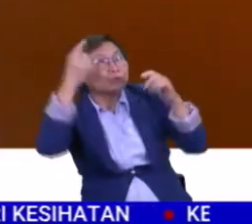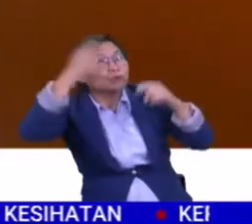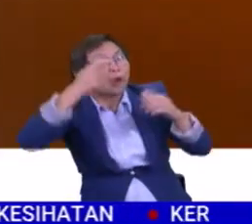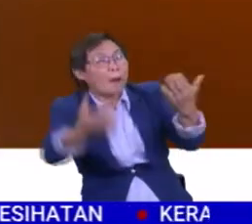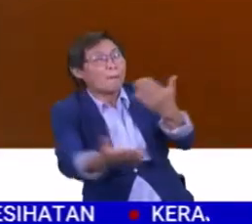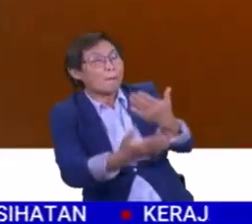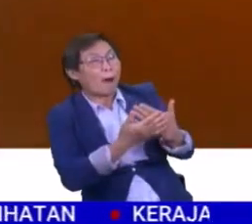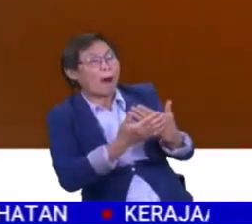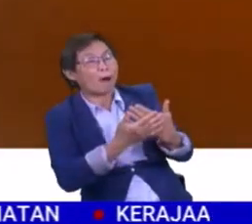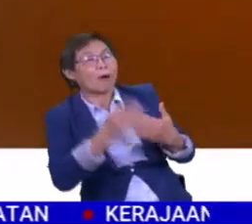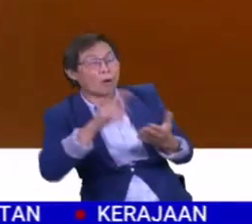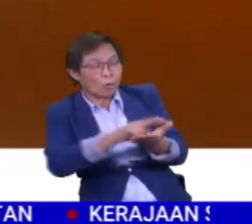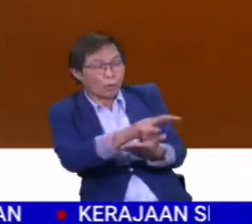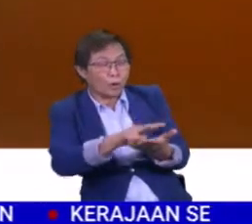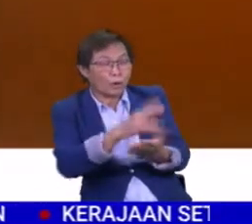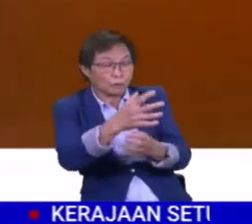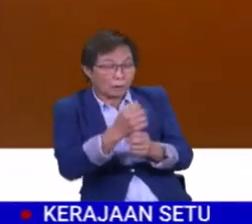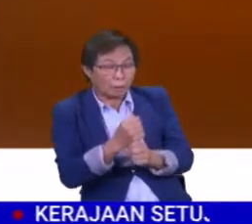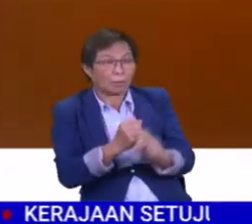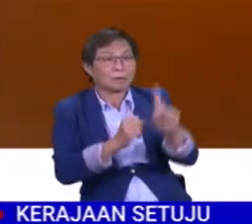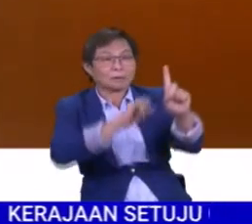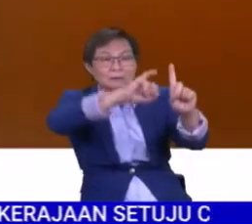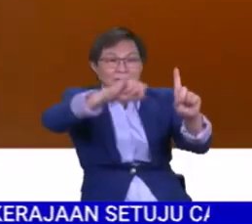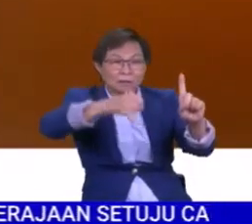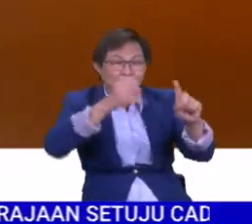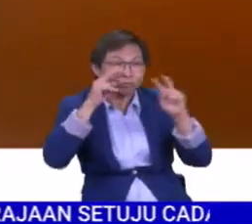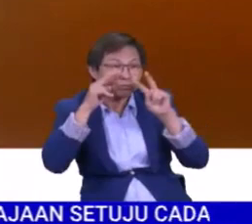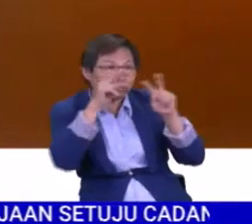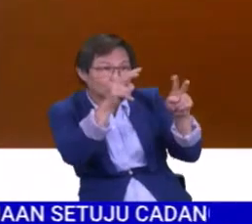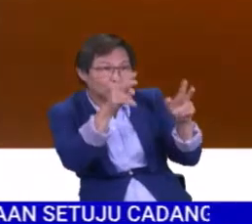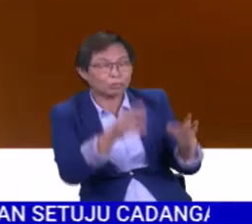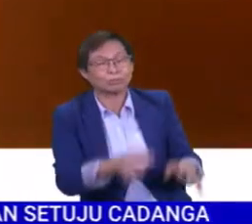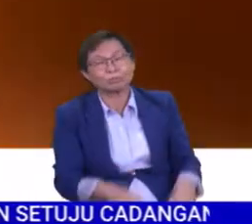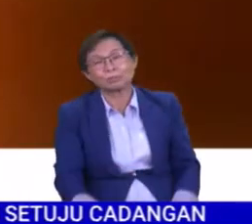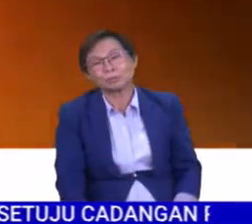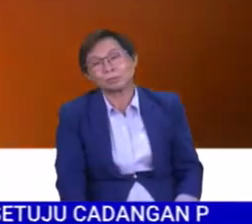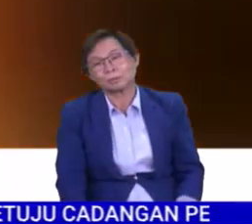sehingga kini Bijuu perbedaan pendapat lebih satu juta tontonan